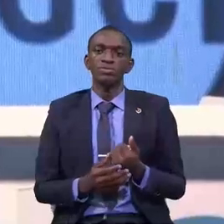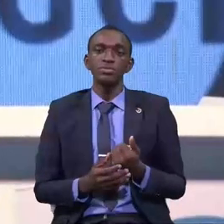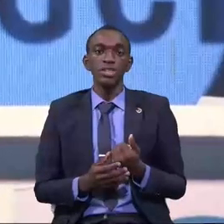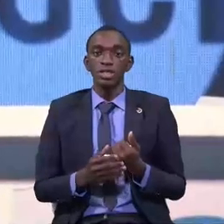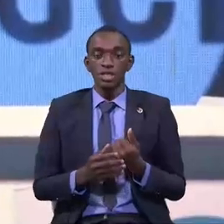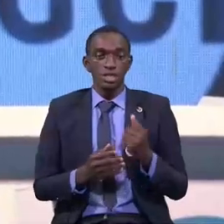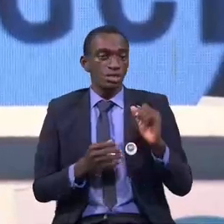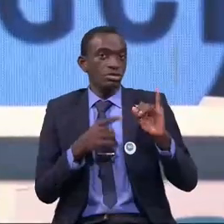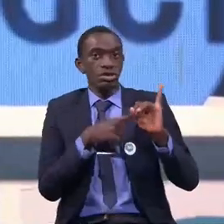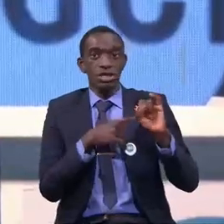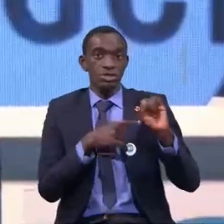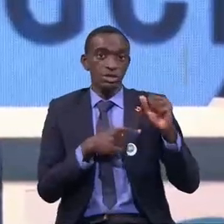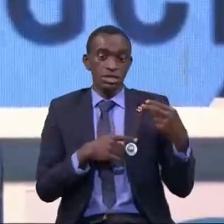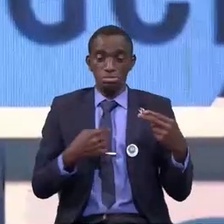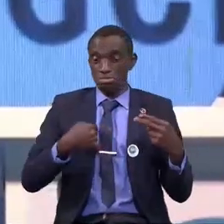pécheurs.